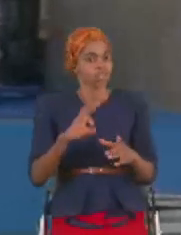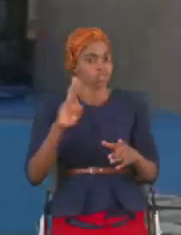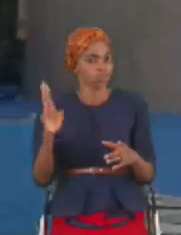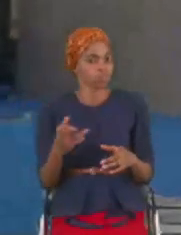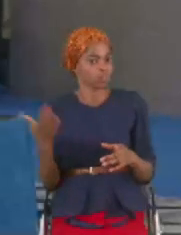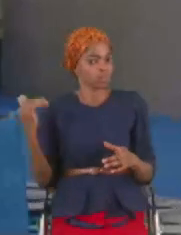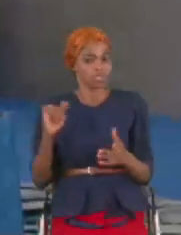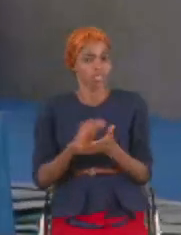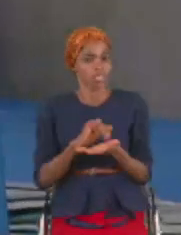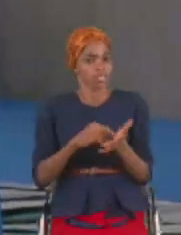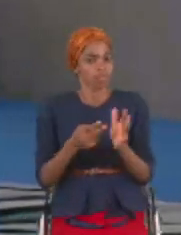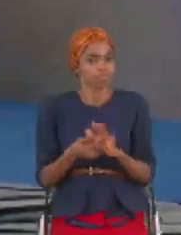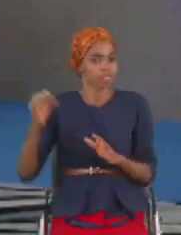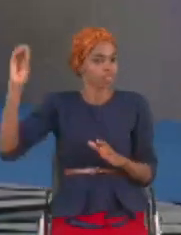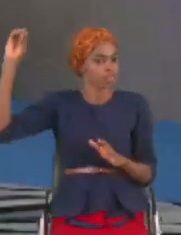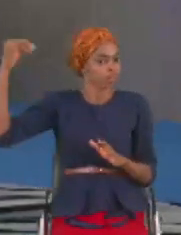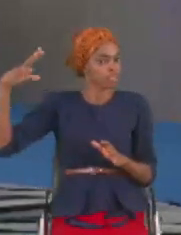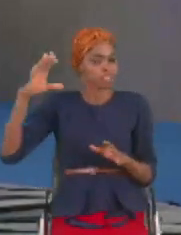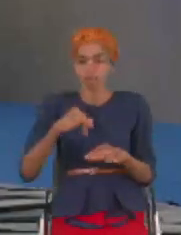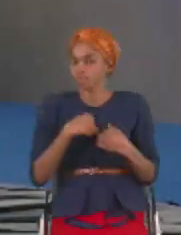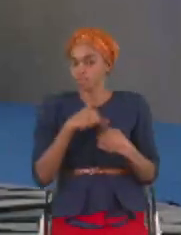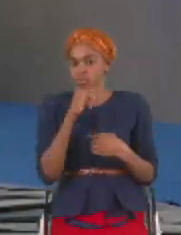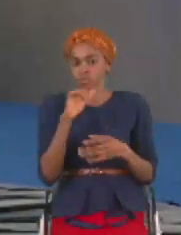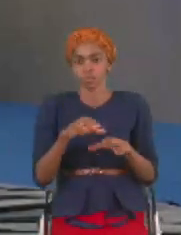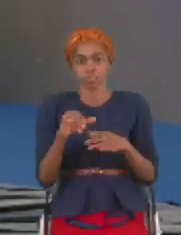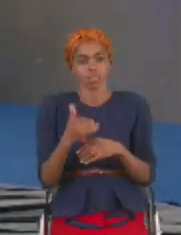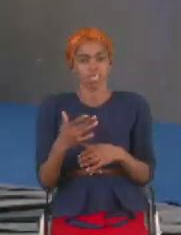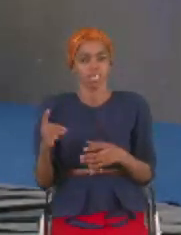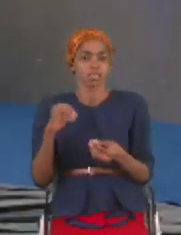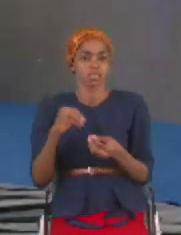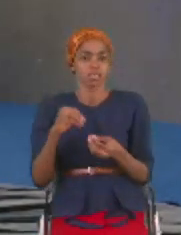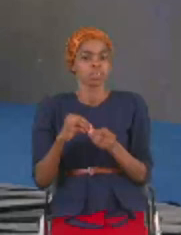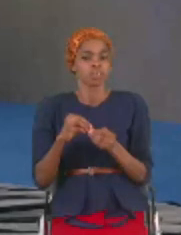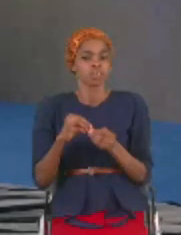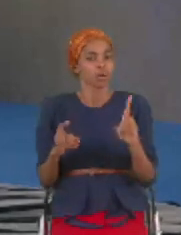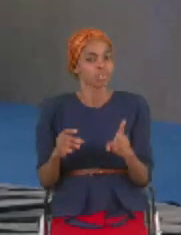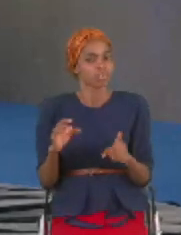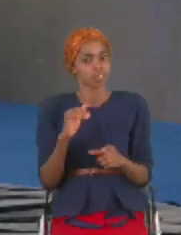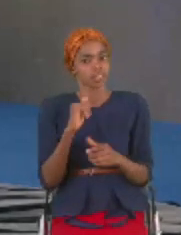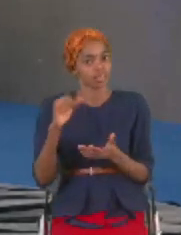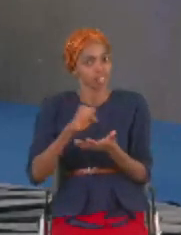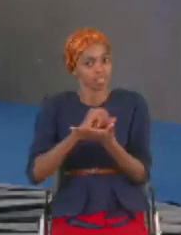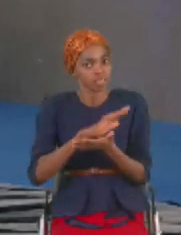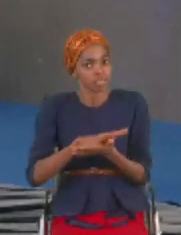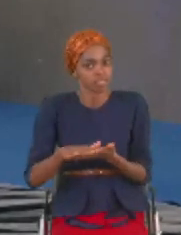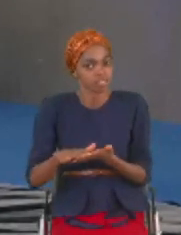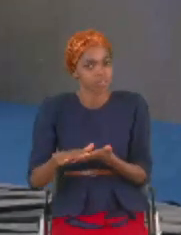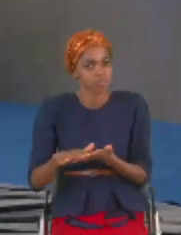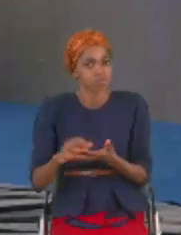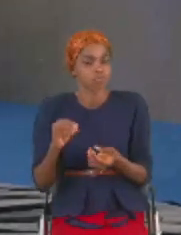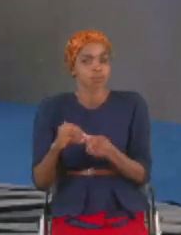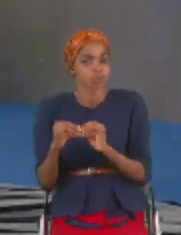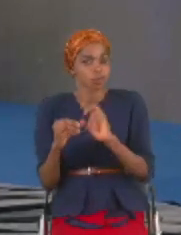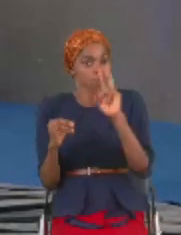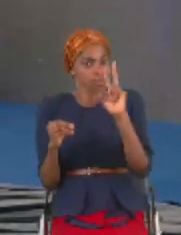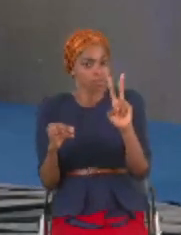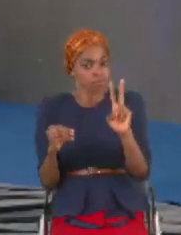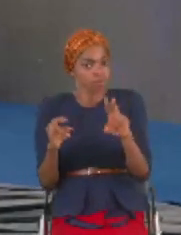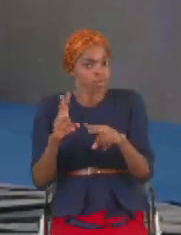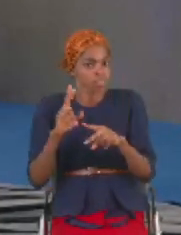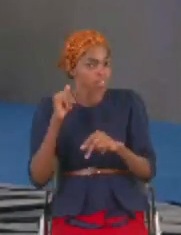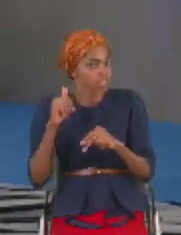alors la glace tu n'as pas nadal encore rien fait 1er romain 1,5 deuxièmement